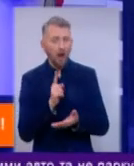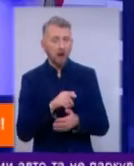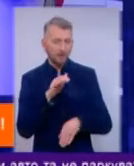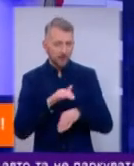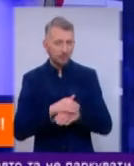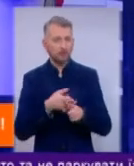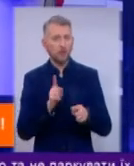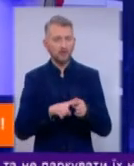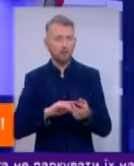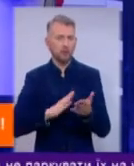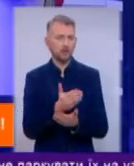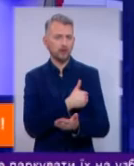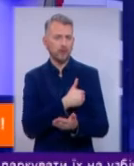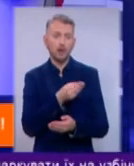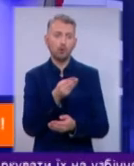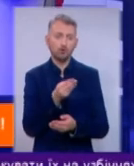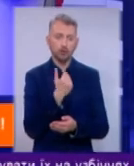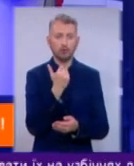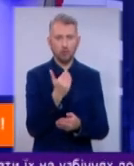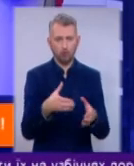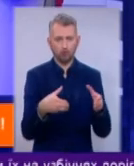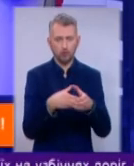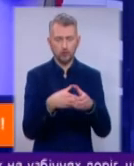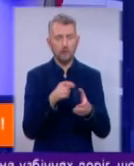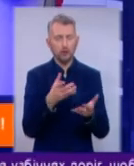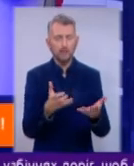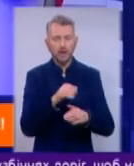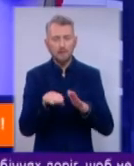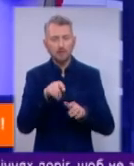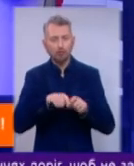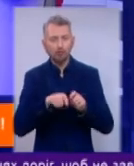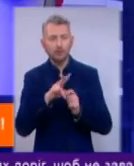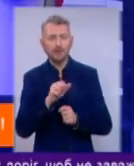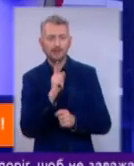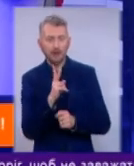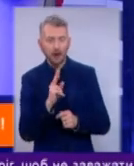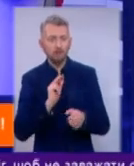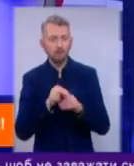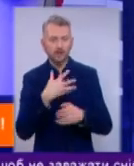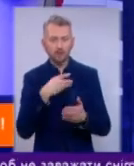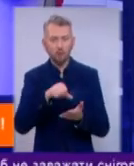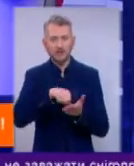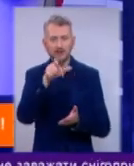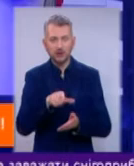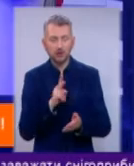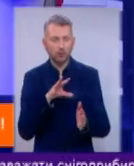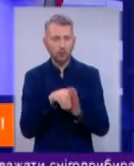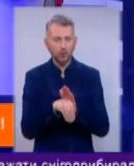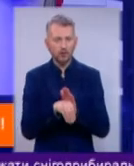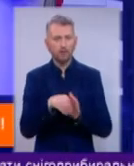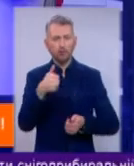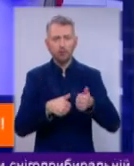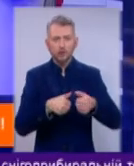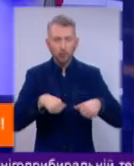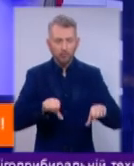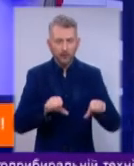політична воля Порошенка і його оточення. Тому що вони взяли під контроль НАЗК і через свого представника, який входив і в конкурсну комісію